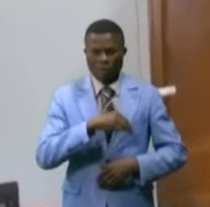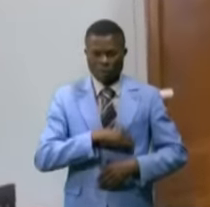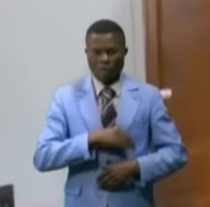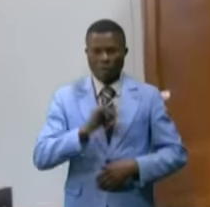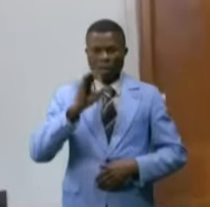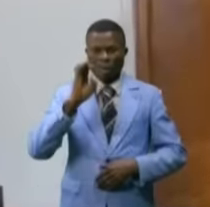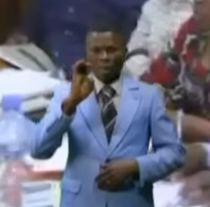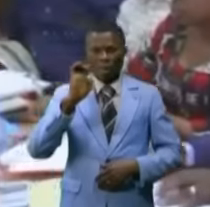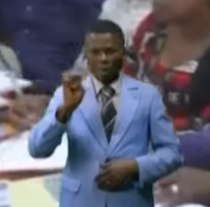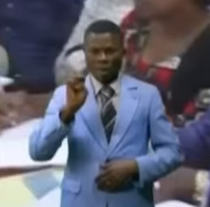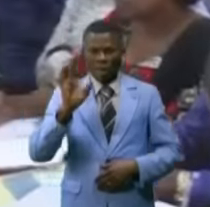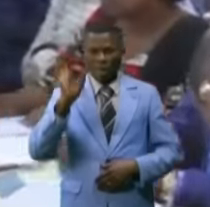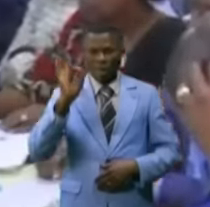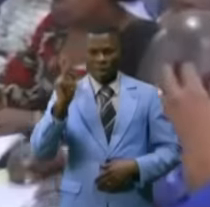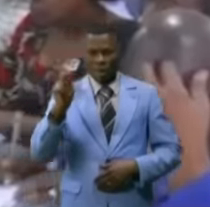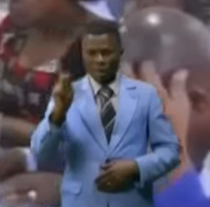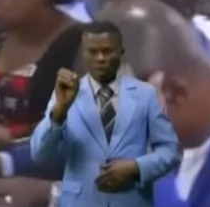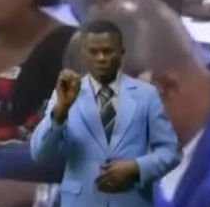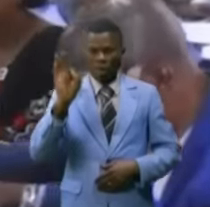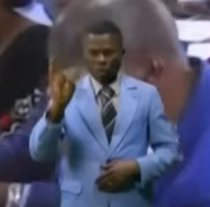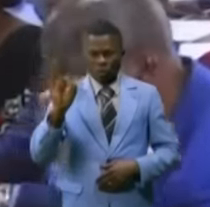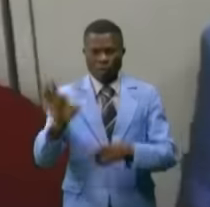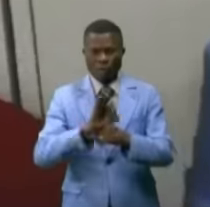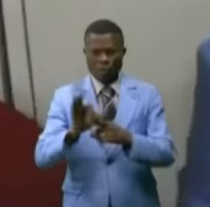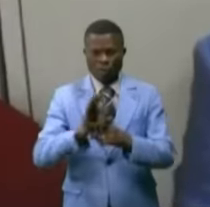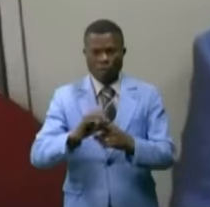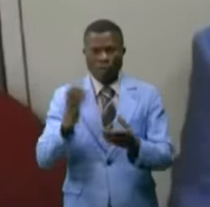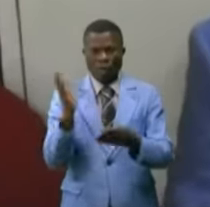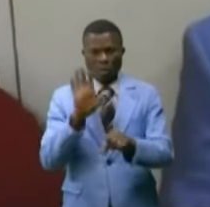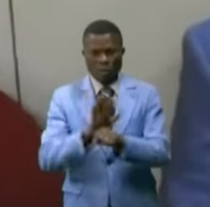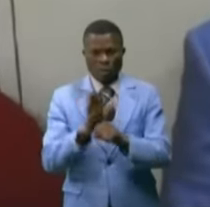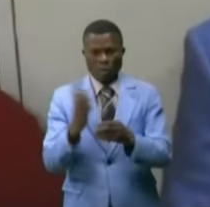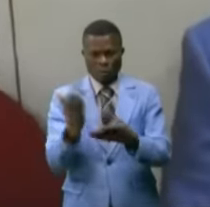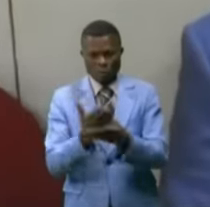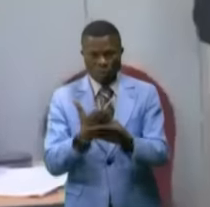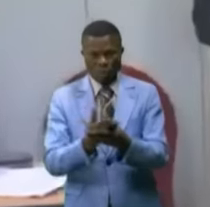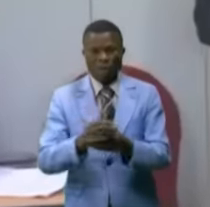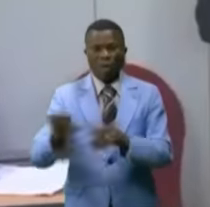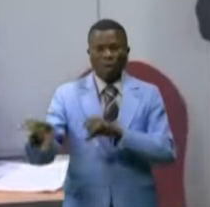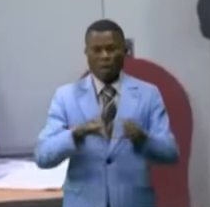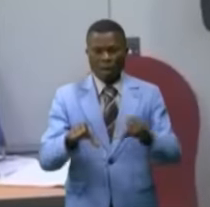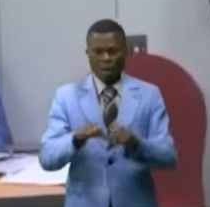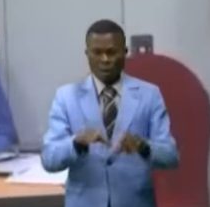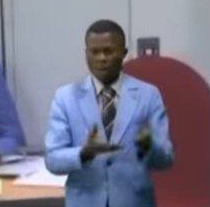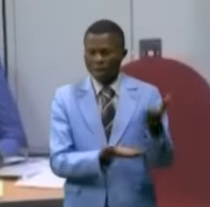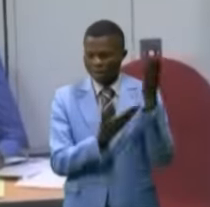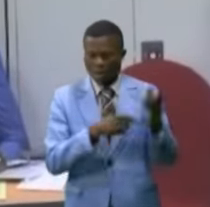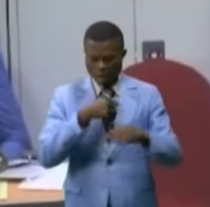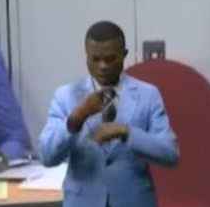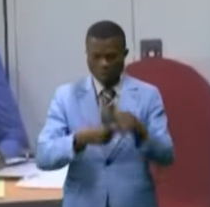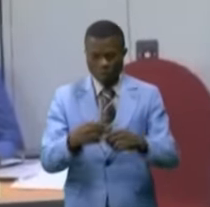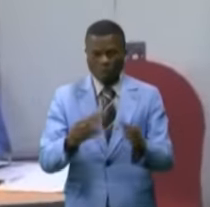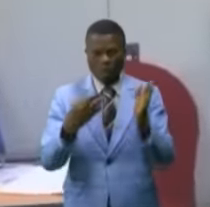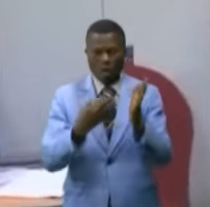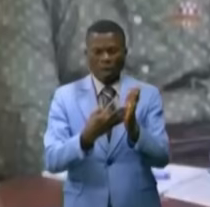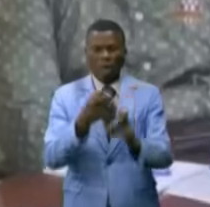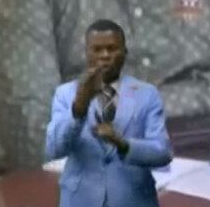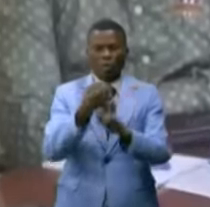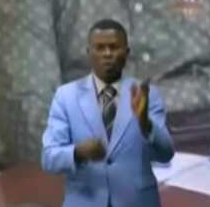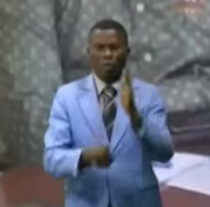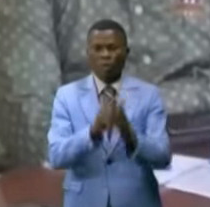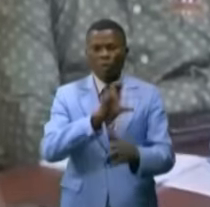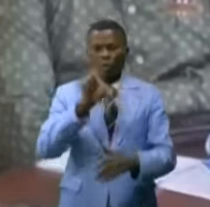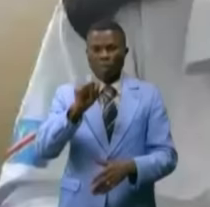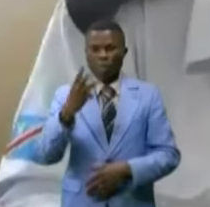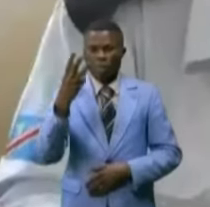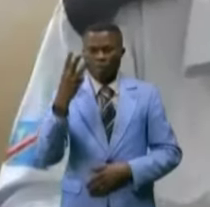de Kinshasa assurera la formation avec des différents modules. Il s'est de signaler que cette activité du genre qui a ouvert ses portes le 8 novembre 2023 est